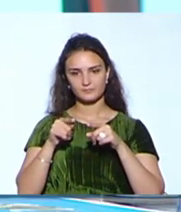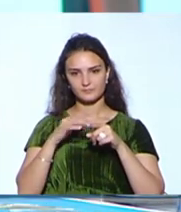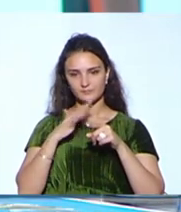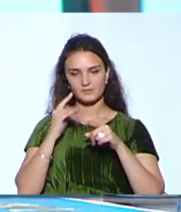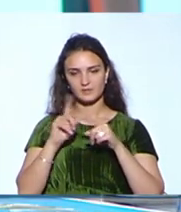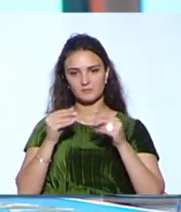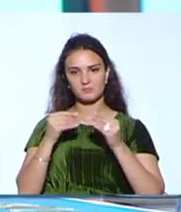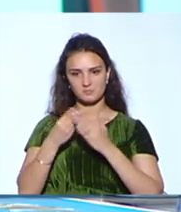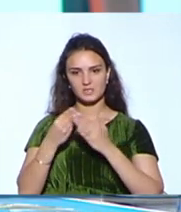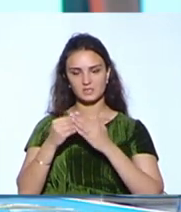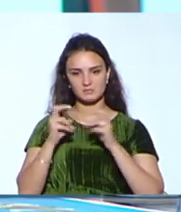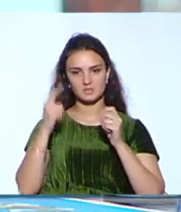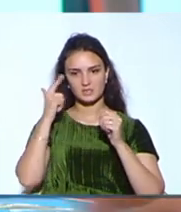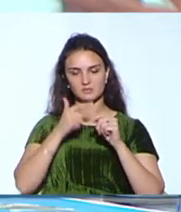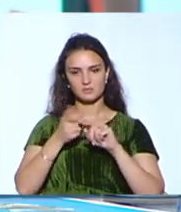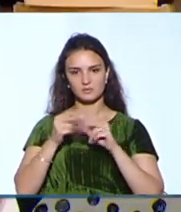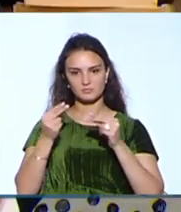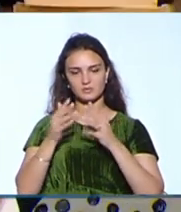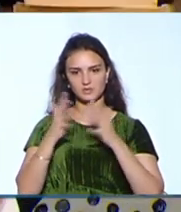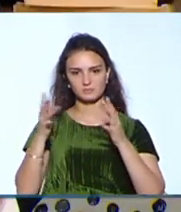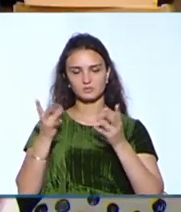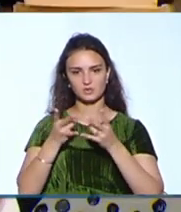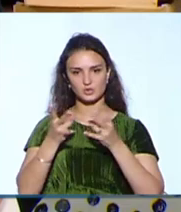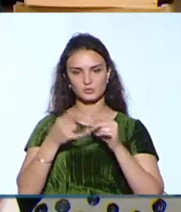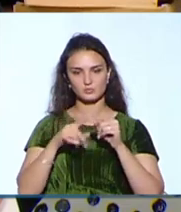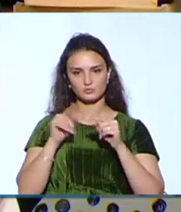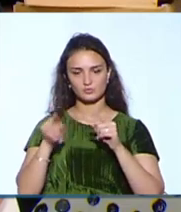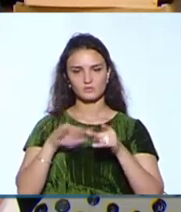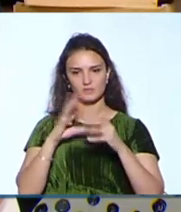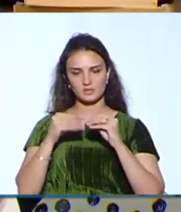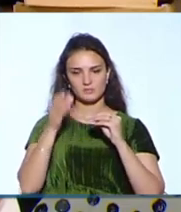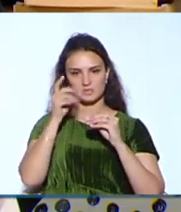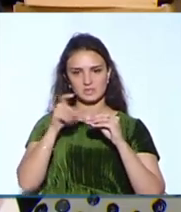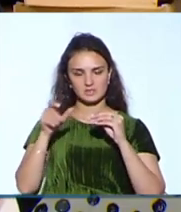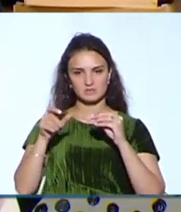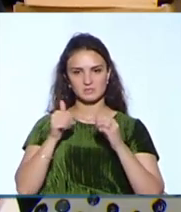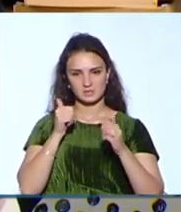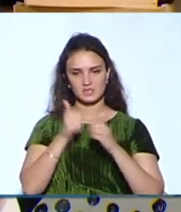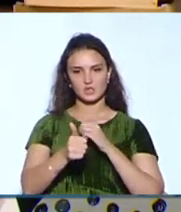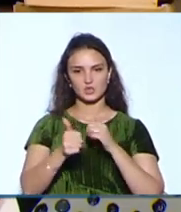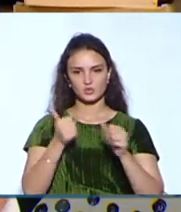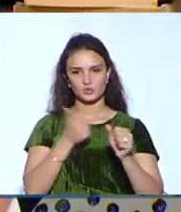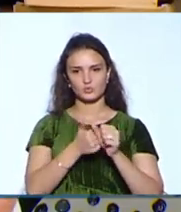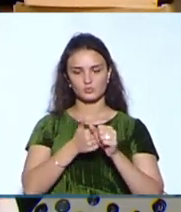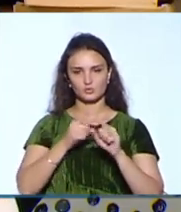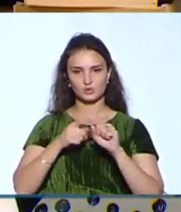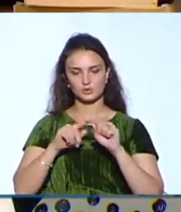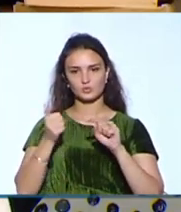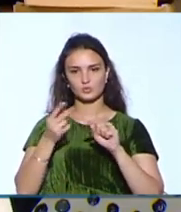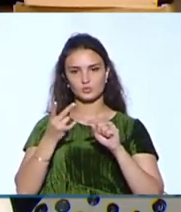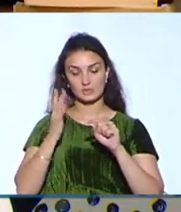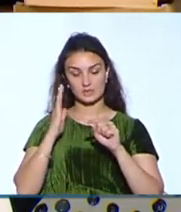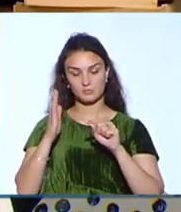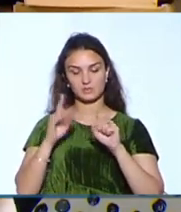ბევრი რამ, ფინანსები, ხო, განათლებაში ძალიან დიდი თანხებია საჭირო, რომ შენ ყველა მეცნიერებას დაეწიო ისე, როგორც უნდა